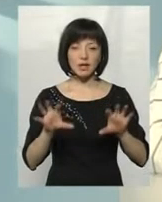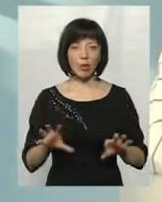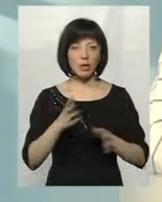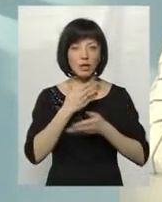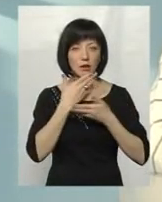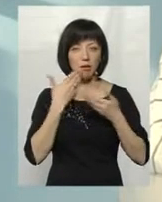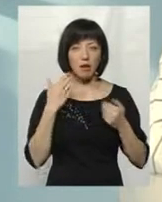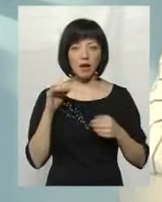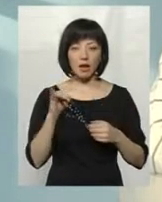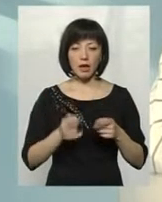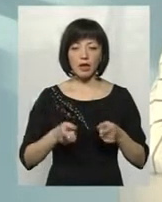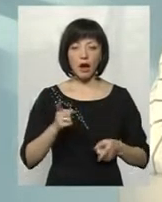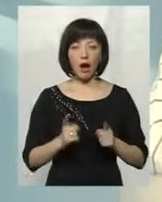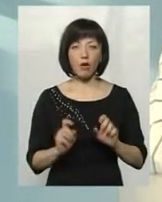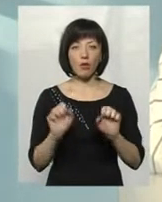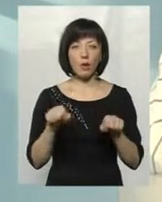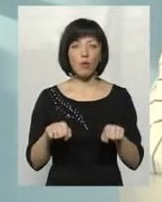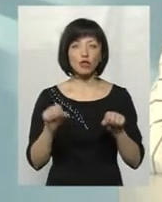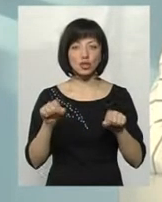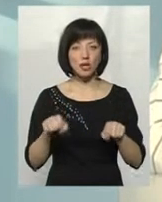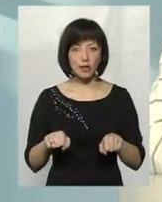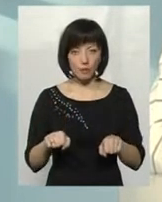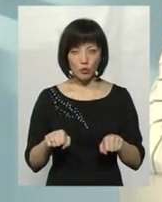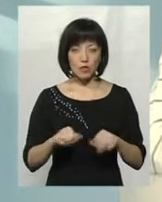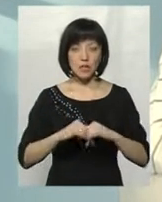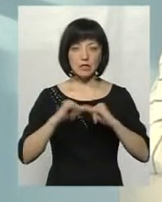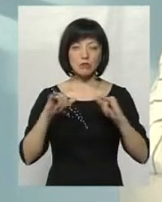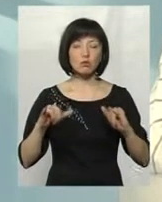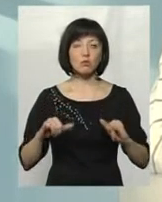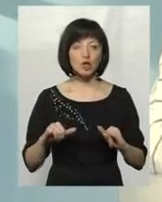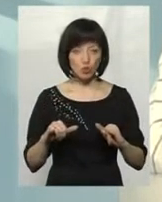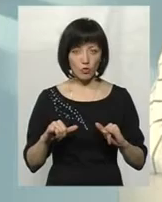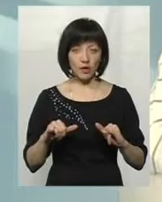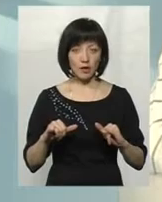і реальної можливості збільшувати